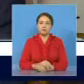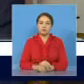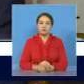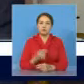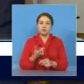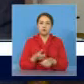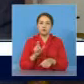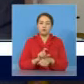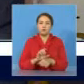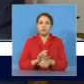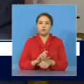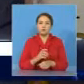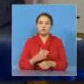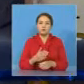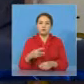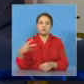осы біз